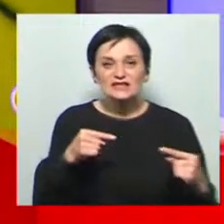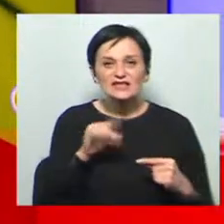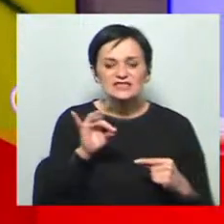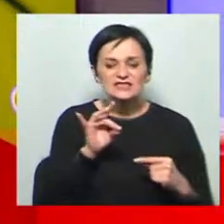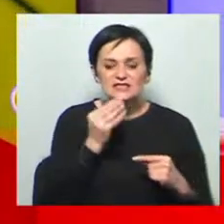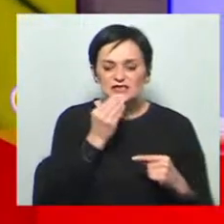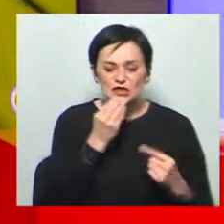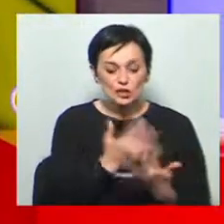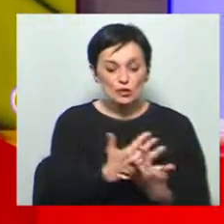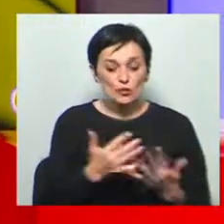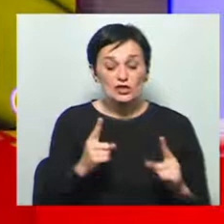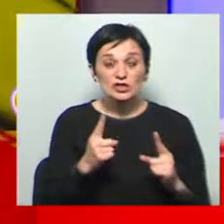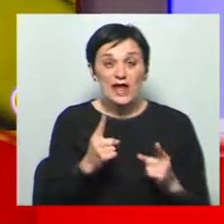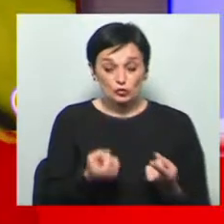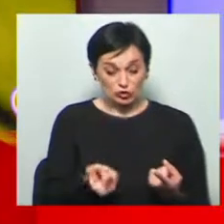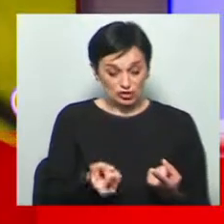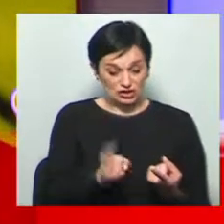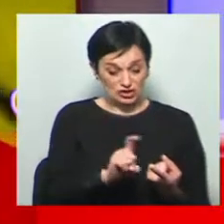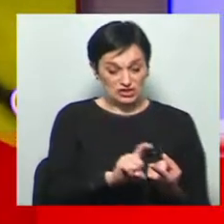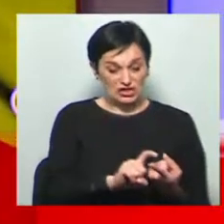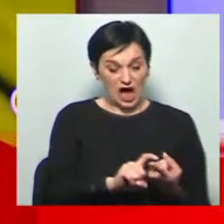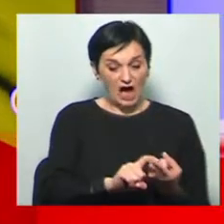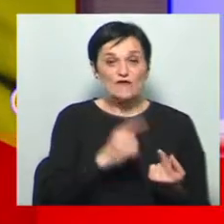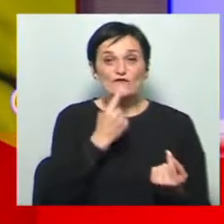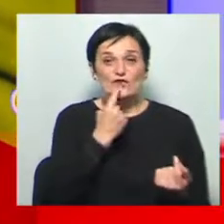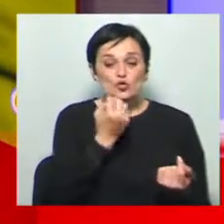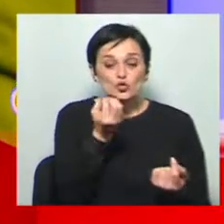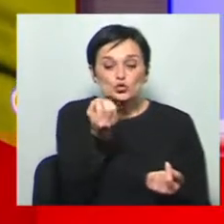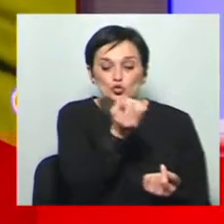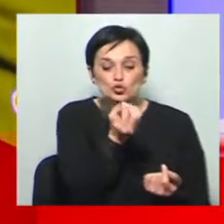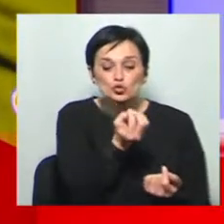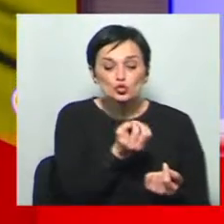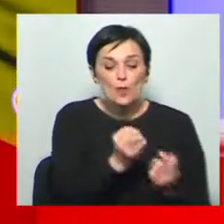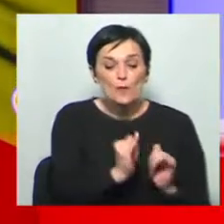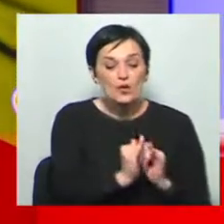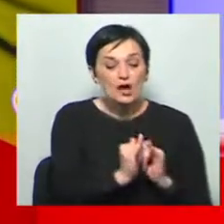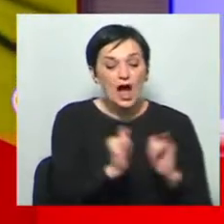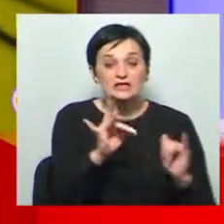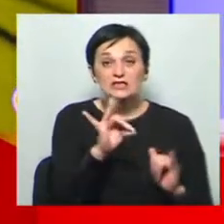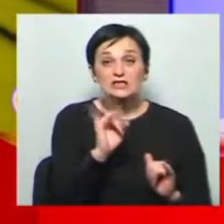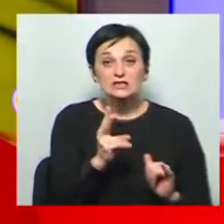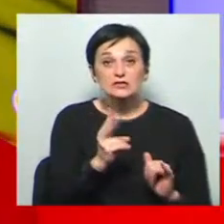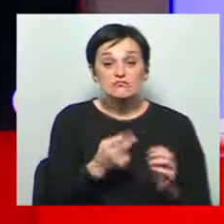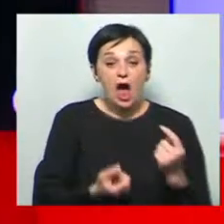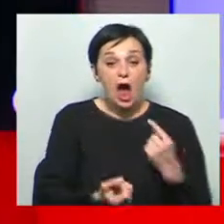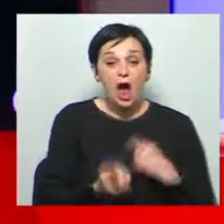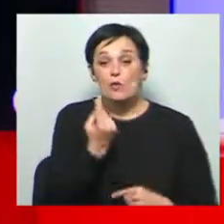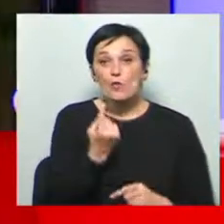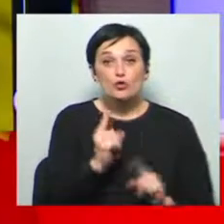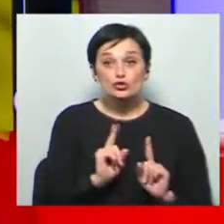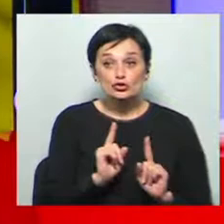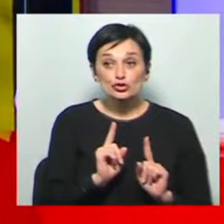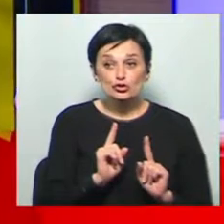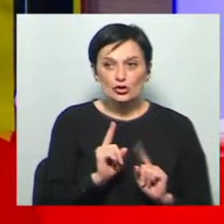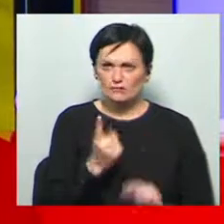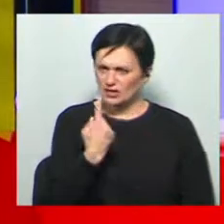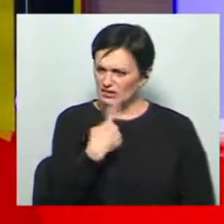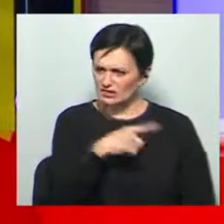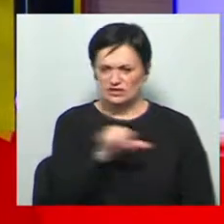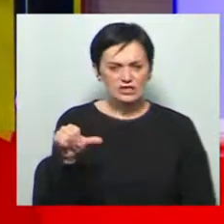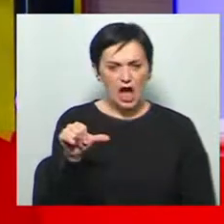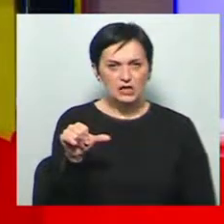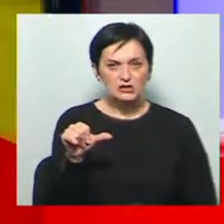რატომ შეიძლება დაკავშირებული იყოს თრომბოზის გაზრდილ რისკთან? აღმოჩნდა, რომ ცალსახა